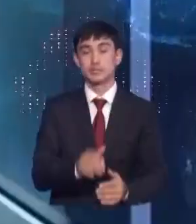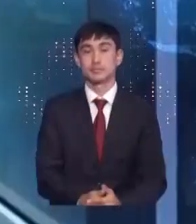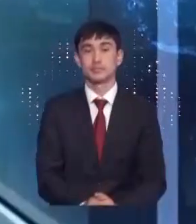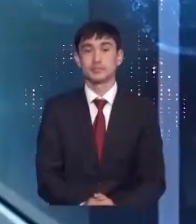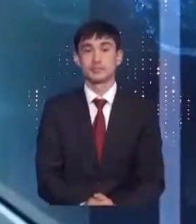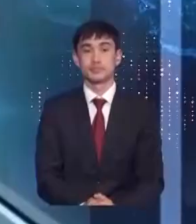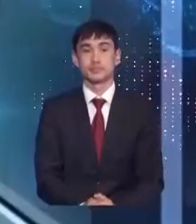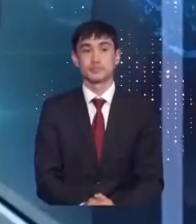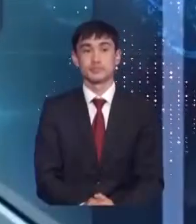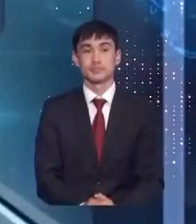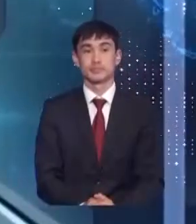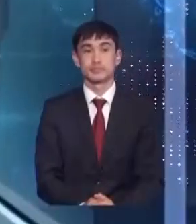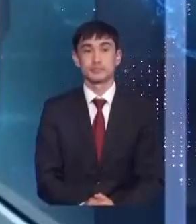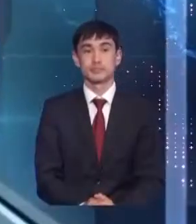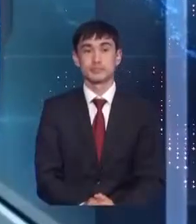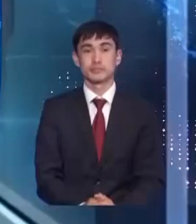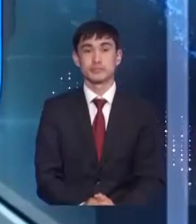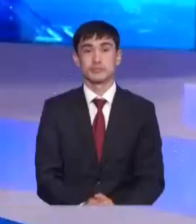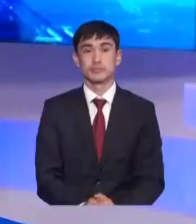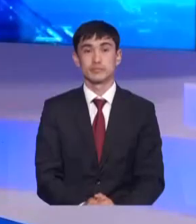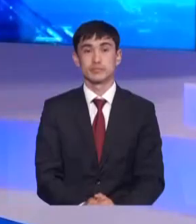Жетісу телерадио компаниясы, Қонаев.